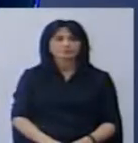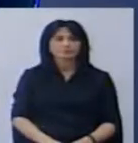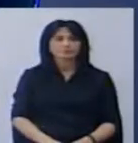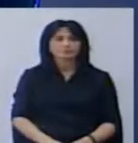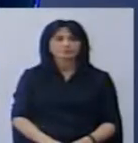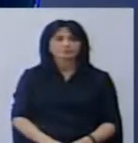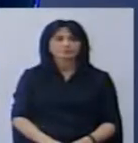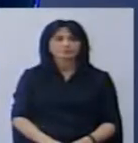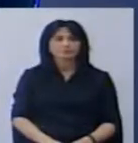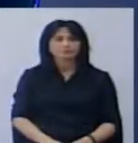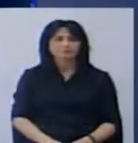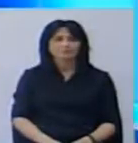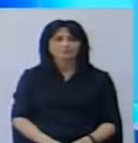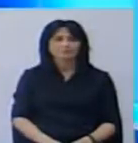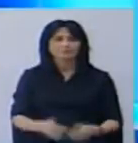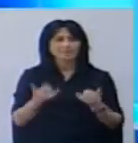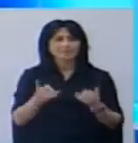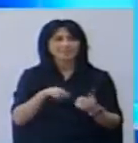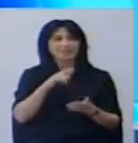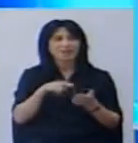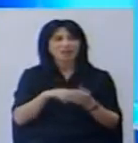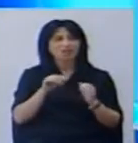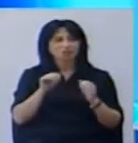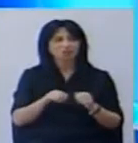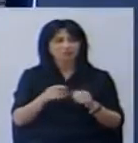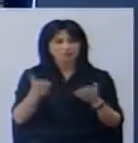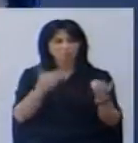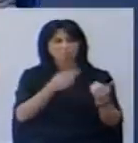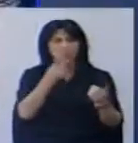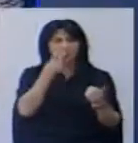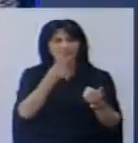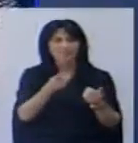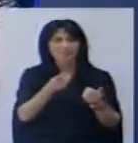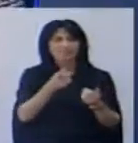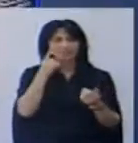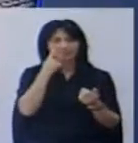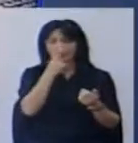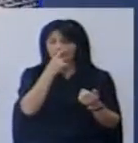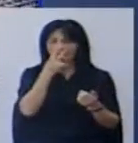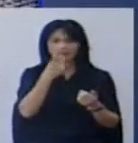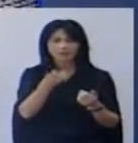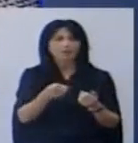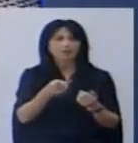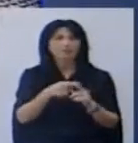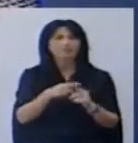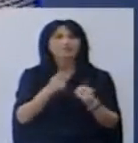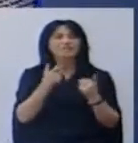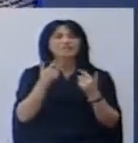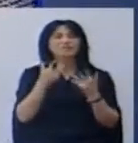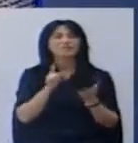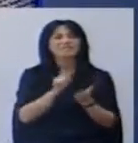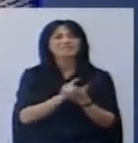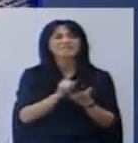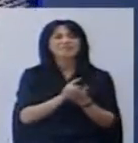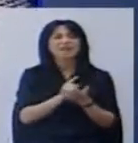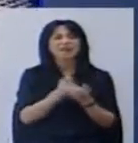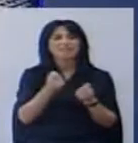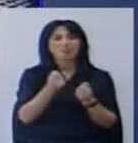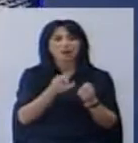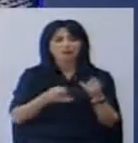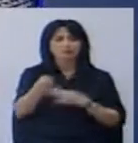ვიცი. Dres kalakshi shegzle chamobzande da nakho tkveni tvali. Es qelaferi am imdeni sagadasakhados